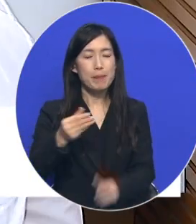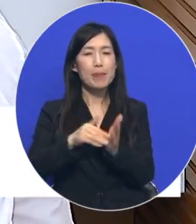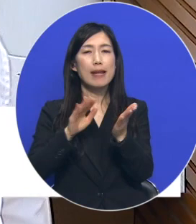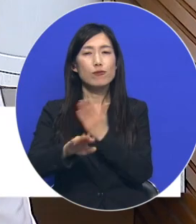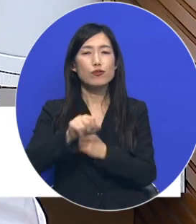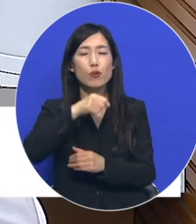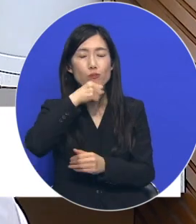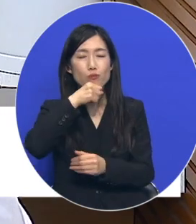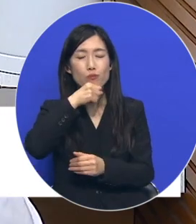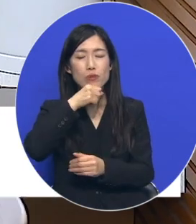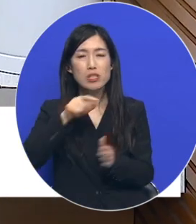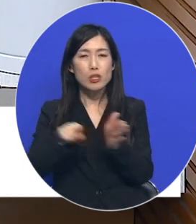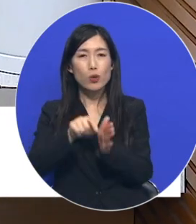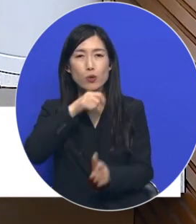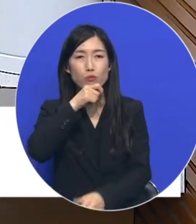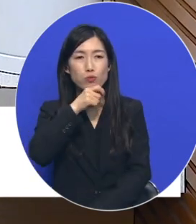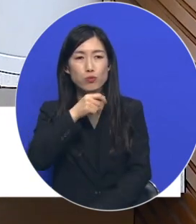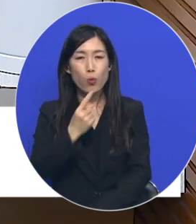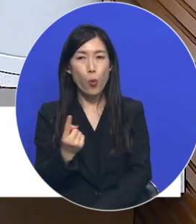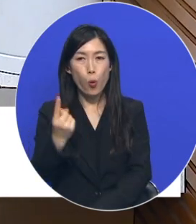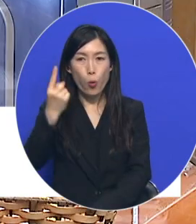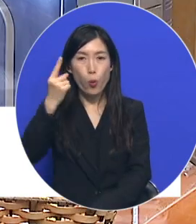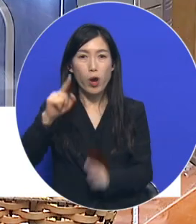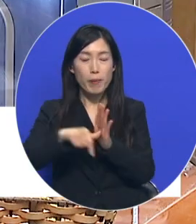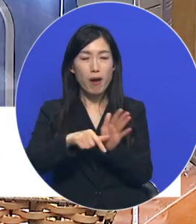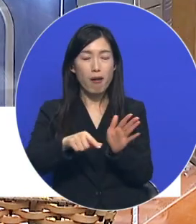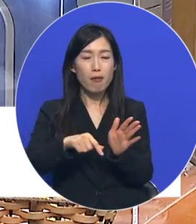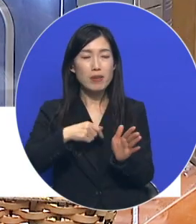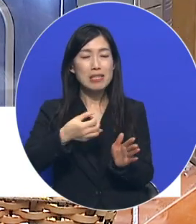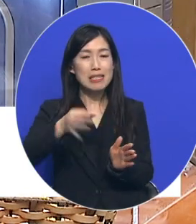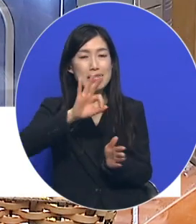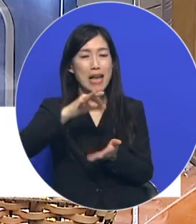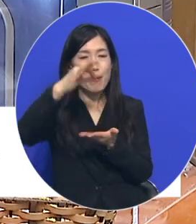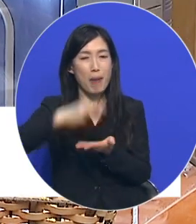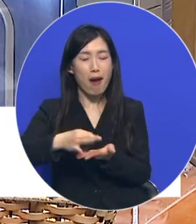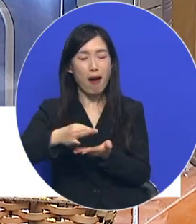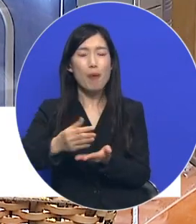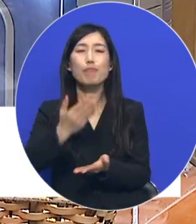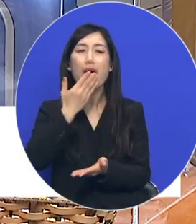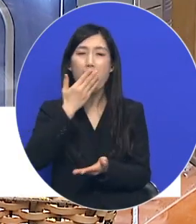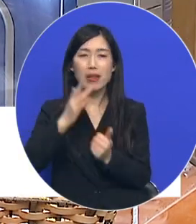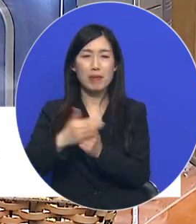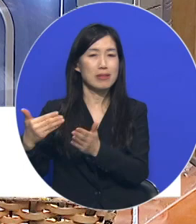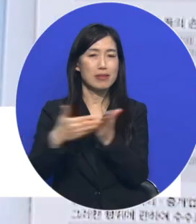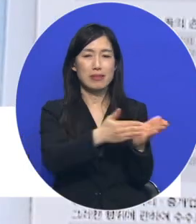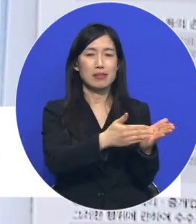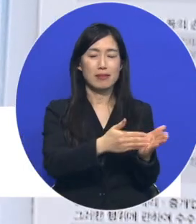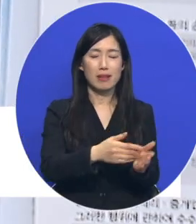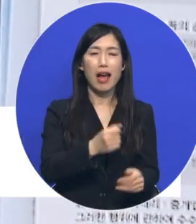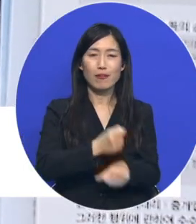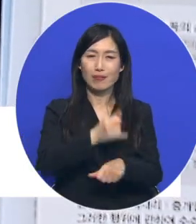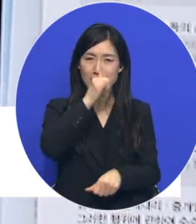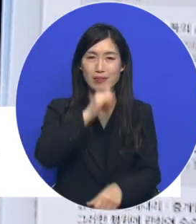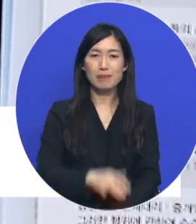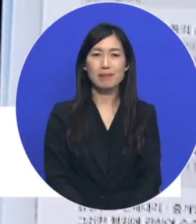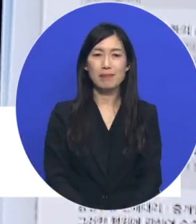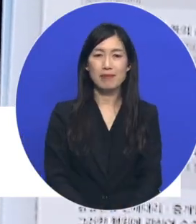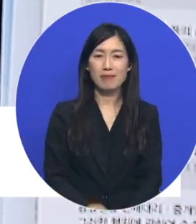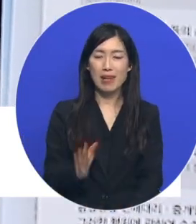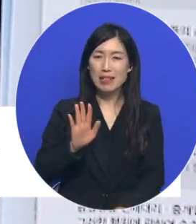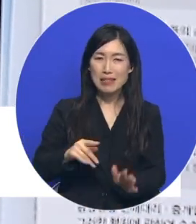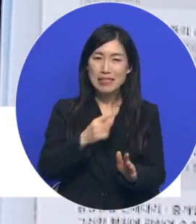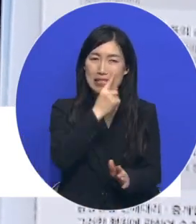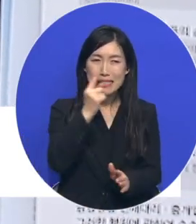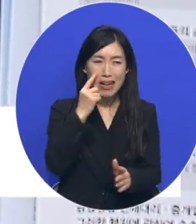인하 요구권을 활용해 금리 부담을 줄일 수 있지만 금융권의 수용률이 최근 줄어들고 있고 공시 내용이 불충분하다는